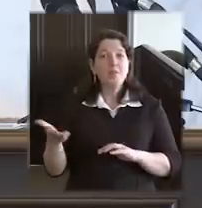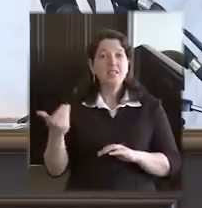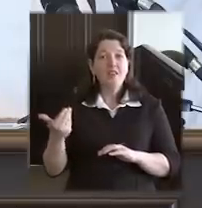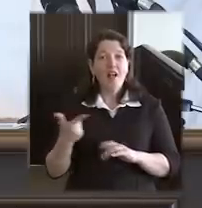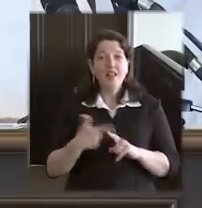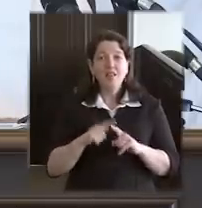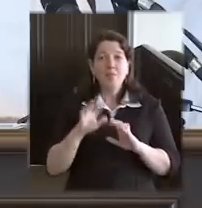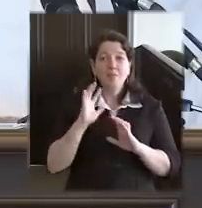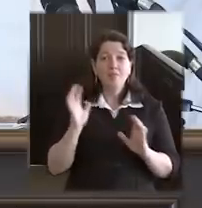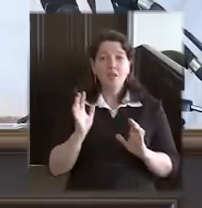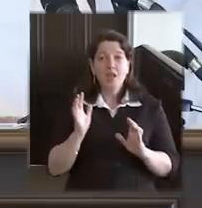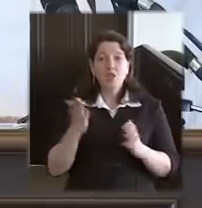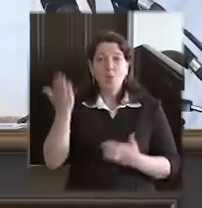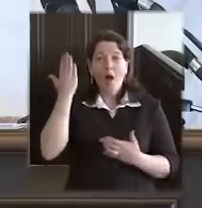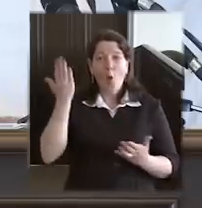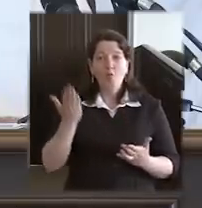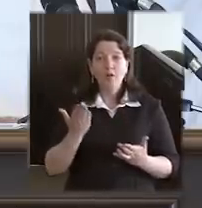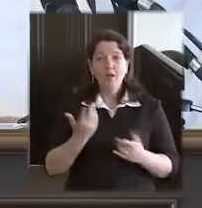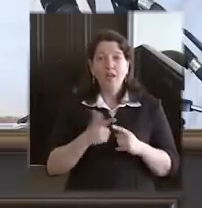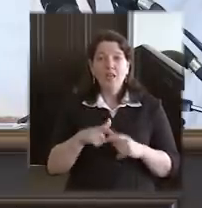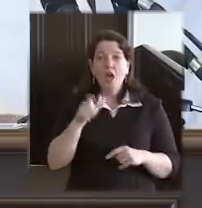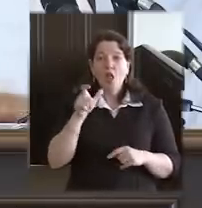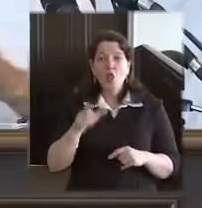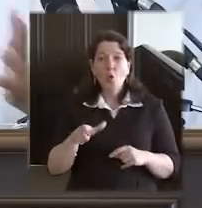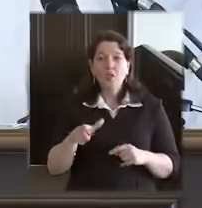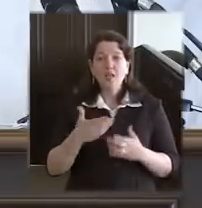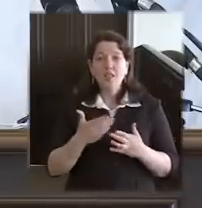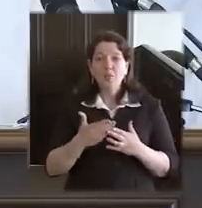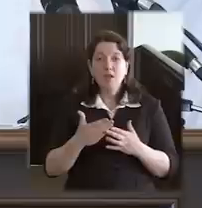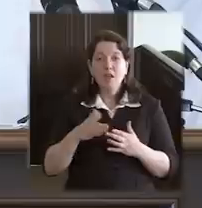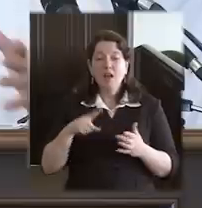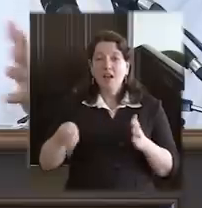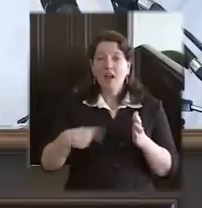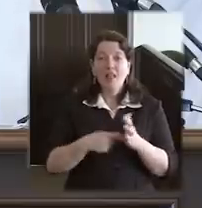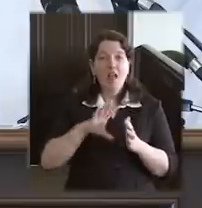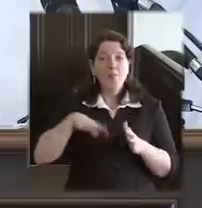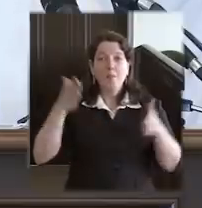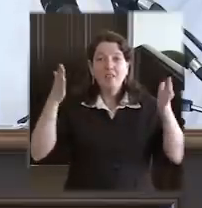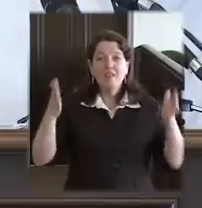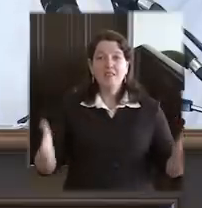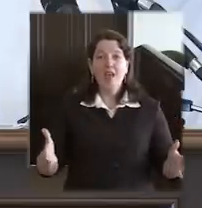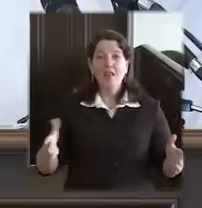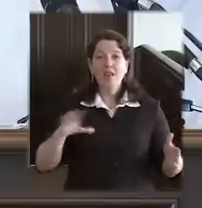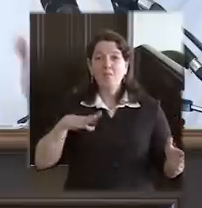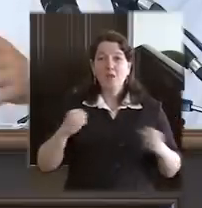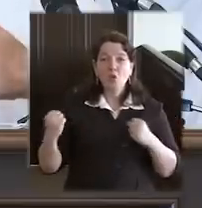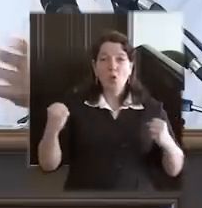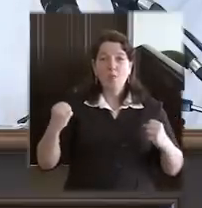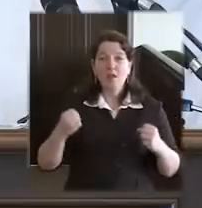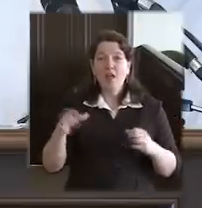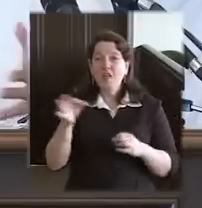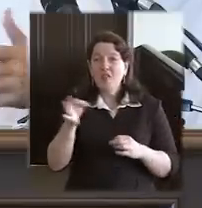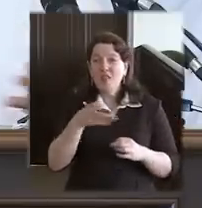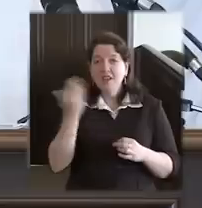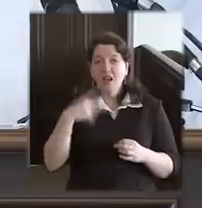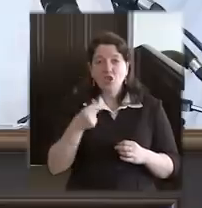призывали имени богов. Найдете города без стен, без укреплений. Найдете племена без